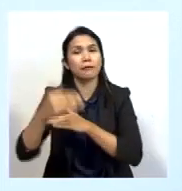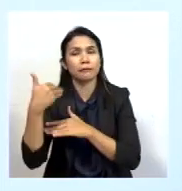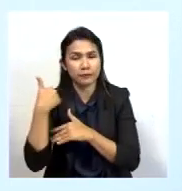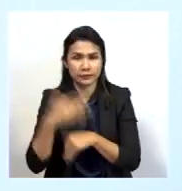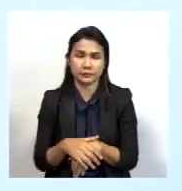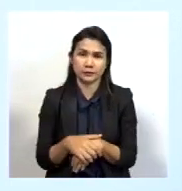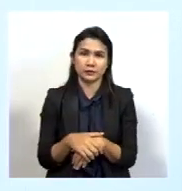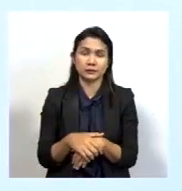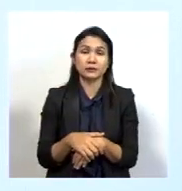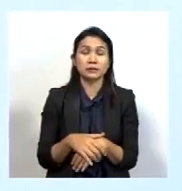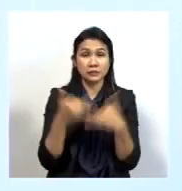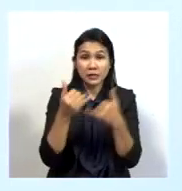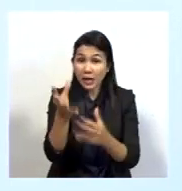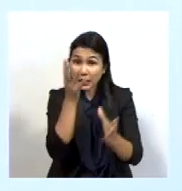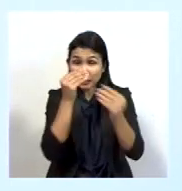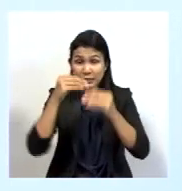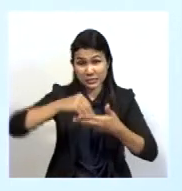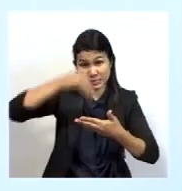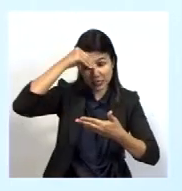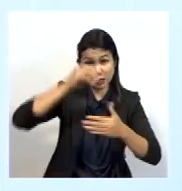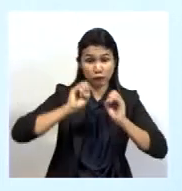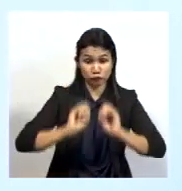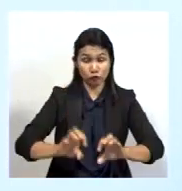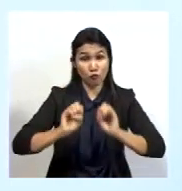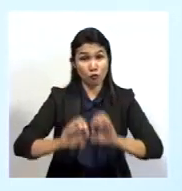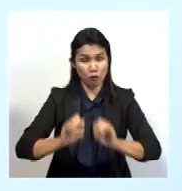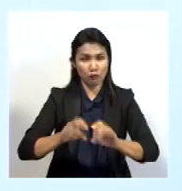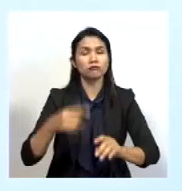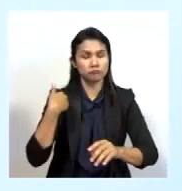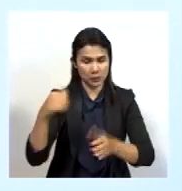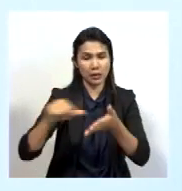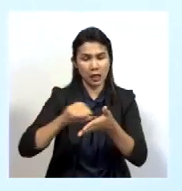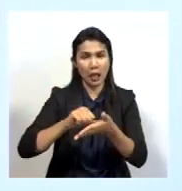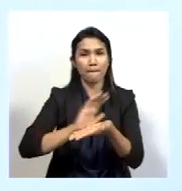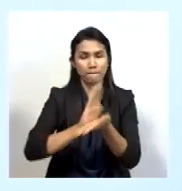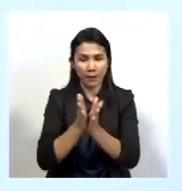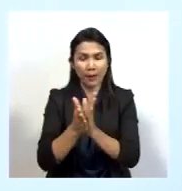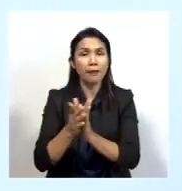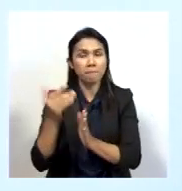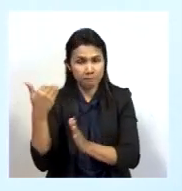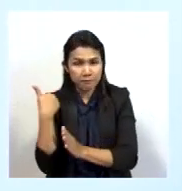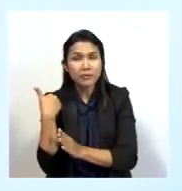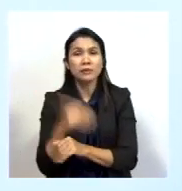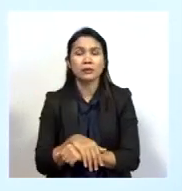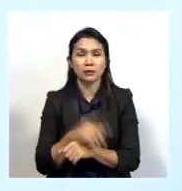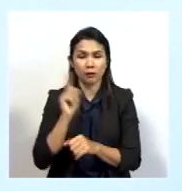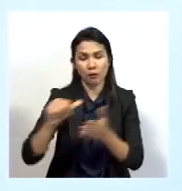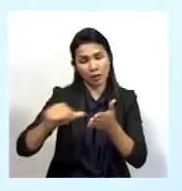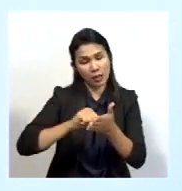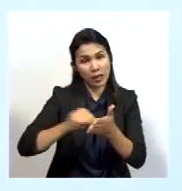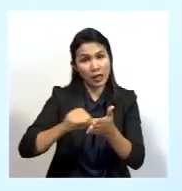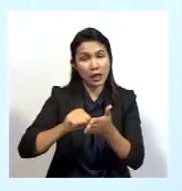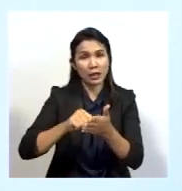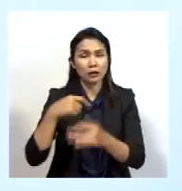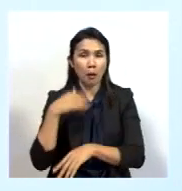เพราะฉะนั้นการเรียนการสอนเหล่านี้ก็เรามีการปฏิรูปในเรื่องการเรียนการสอนเราต้องแก้ไขเรื่องการเน้นการบ